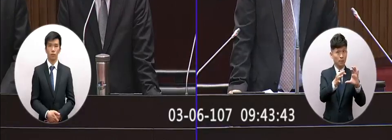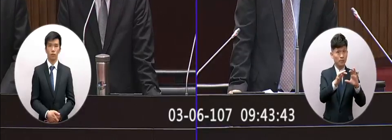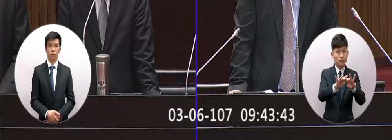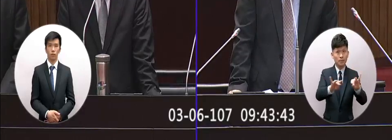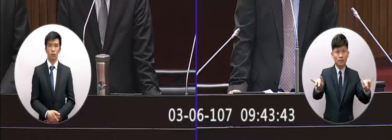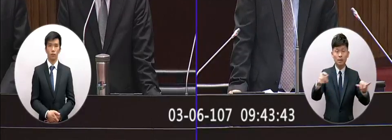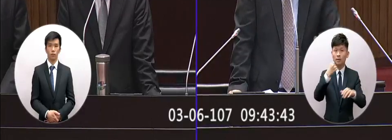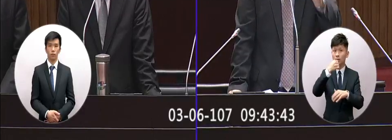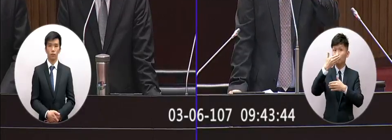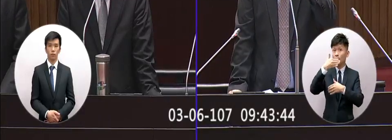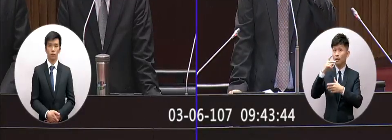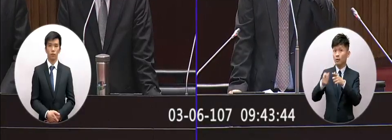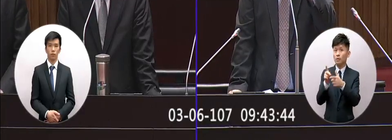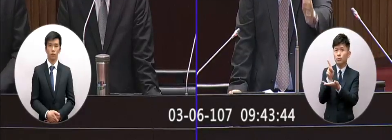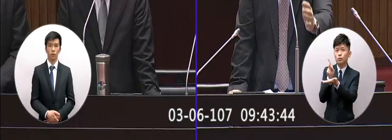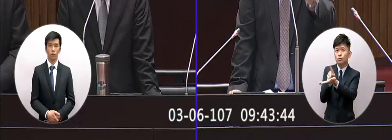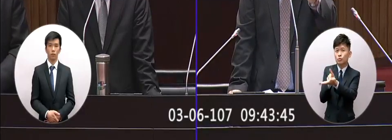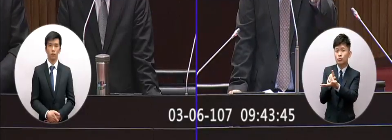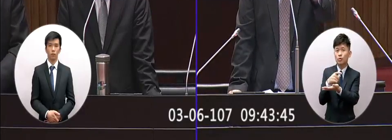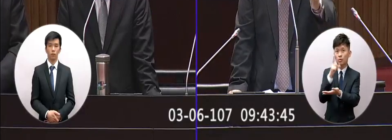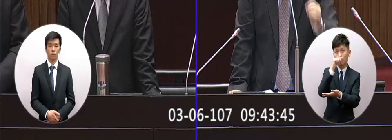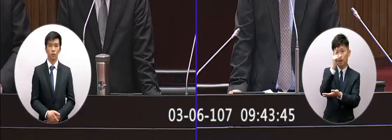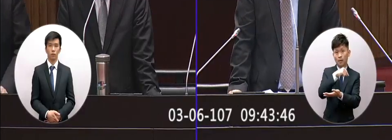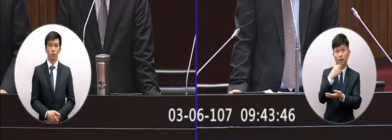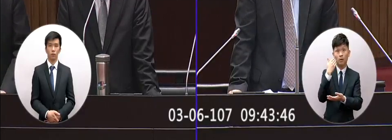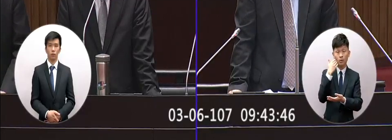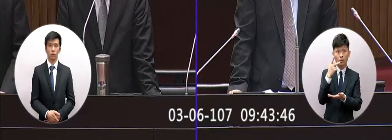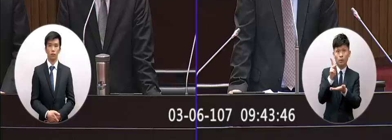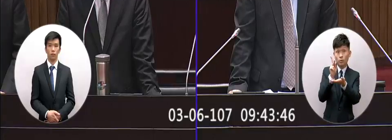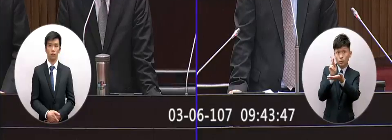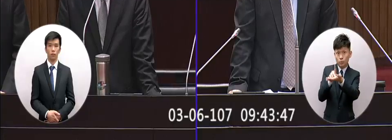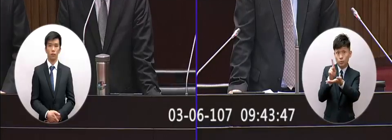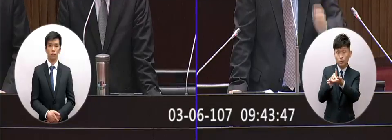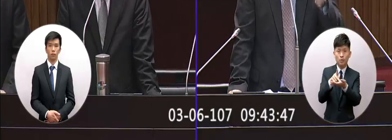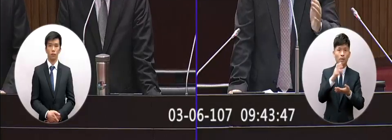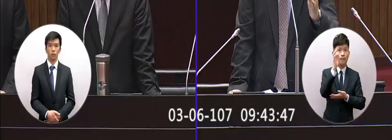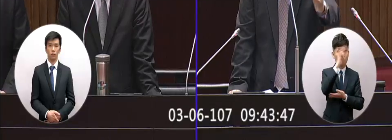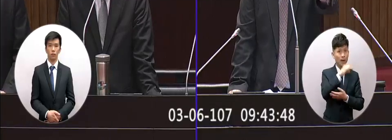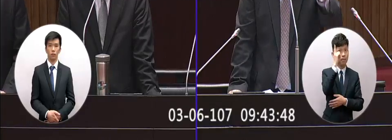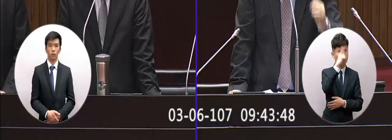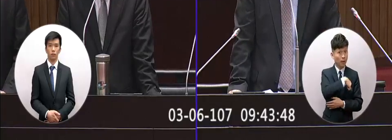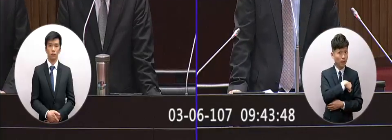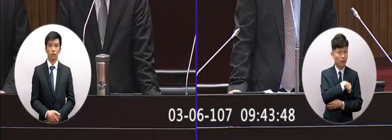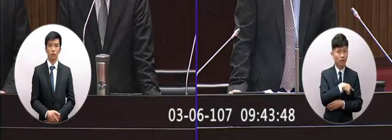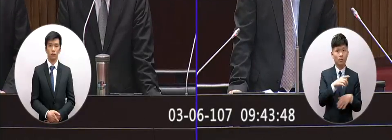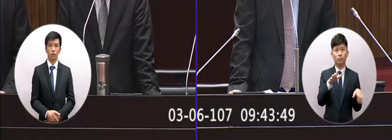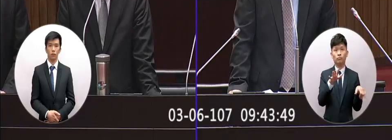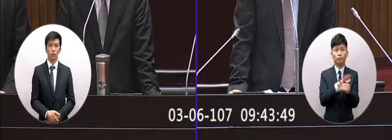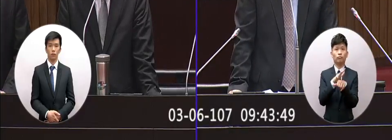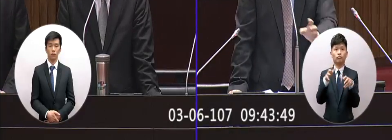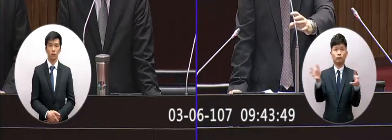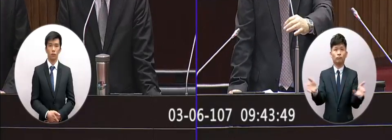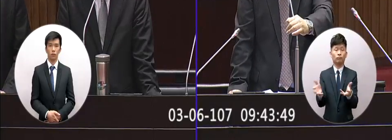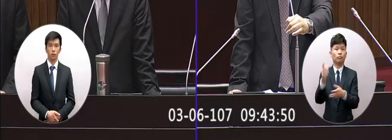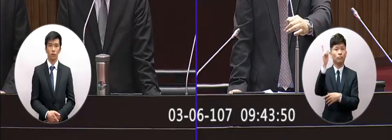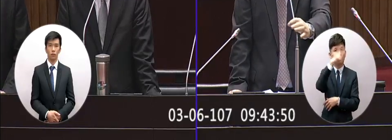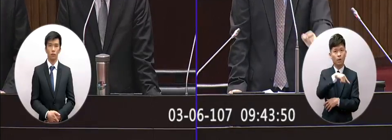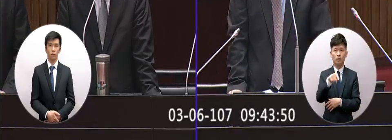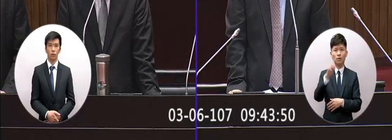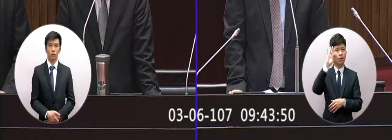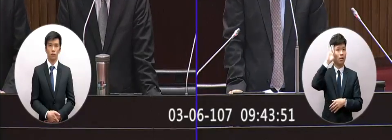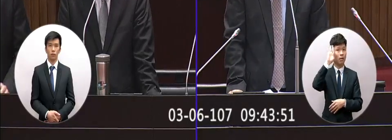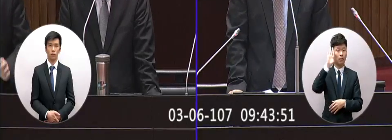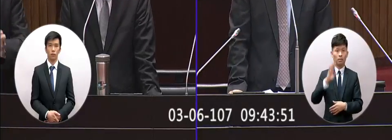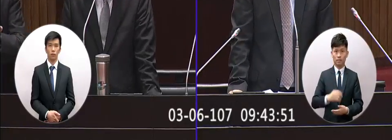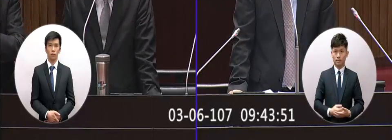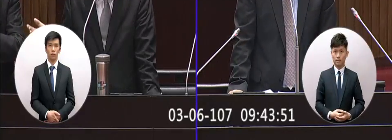糖租土地。你如果不接受台糖只租不售，我就不让你进场施工，哪有这种道理，部